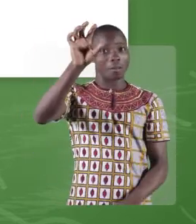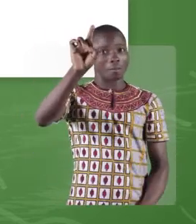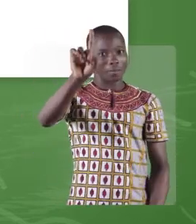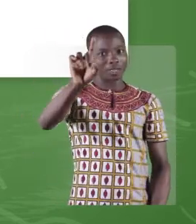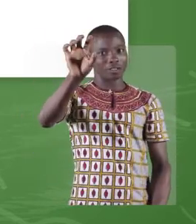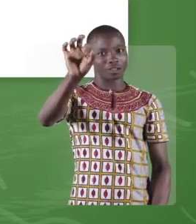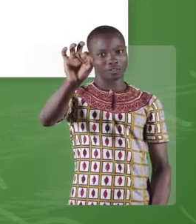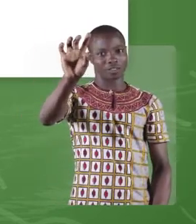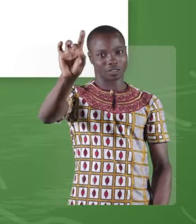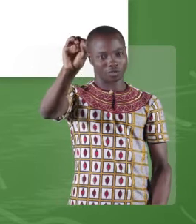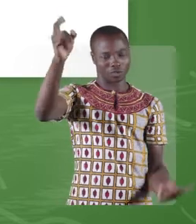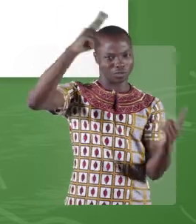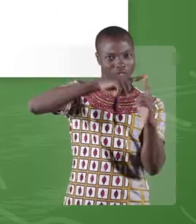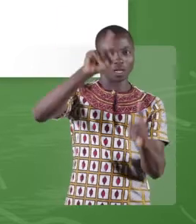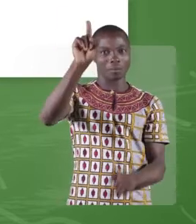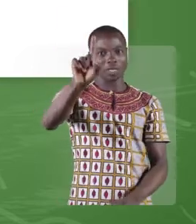1990.